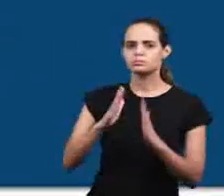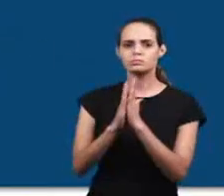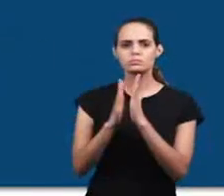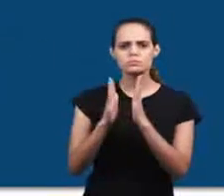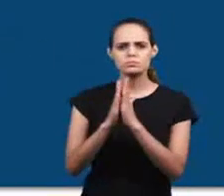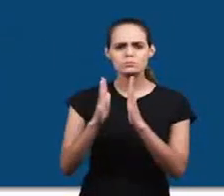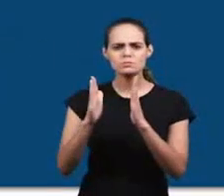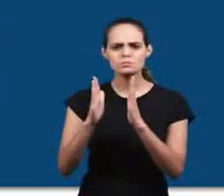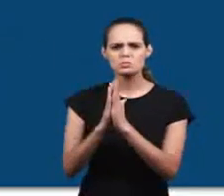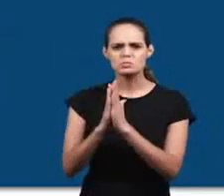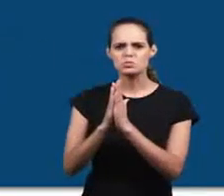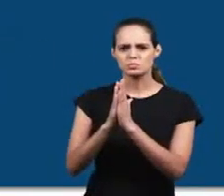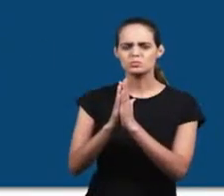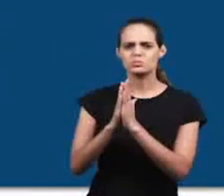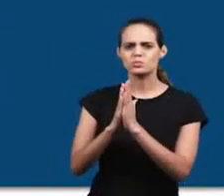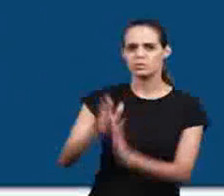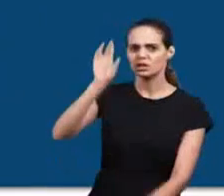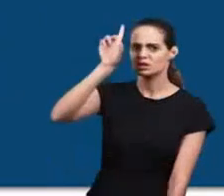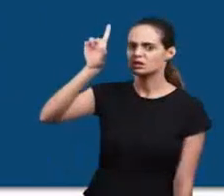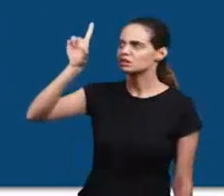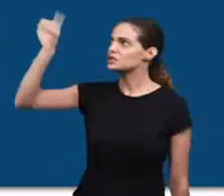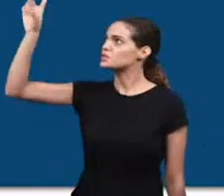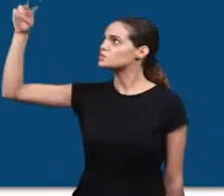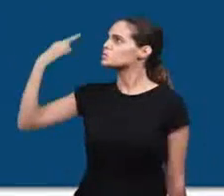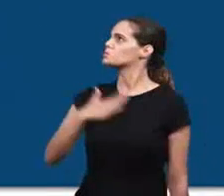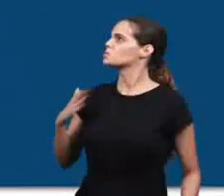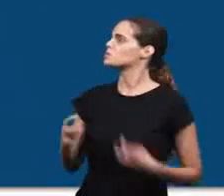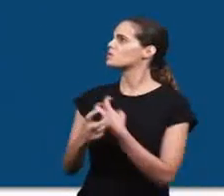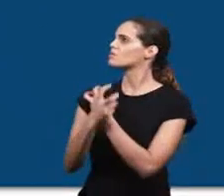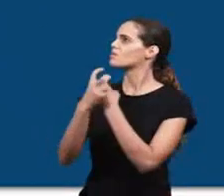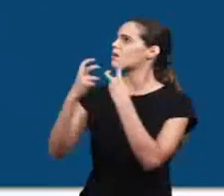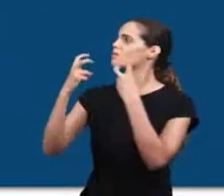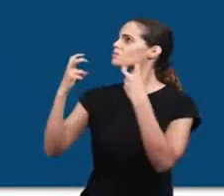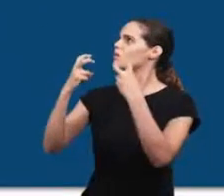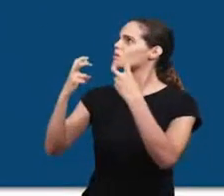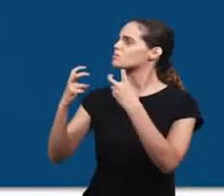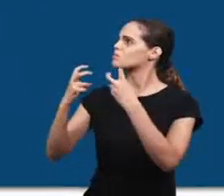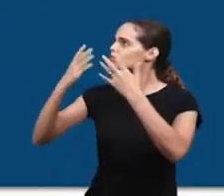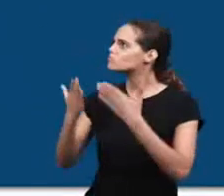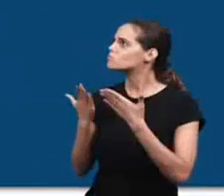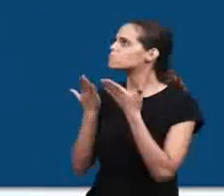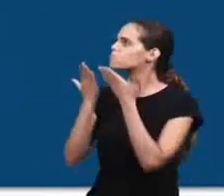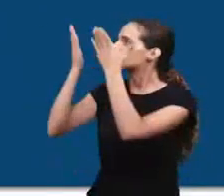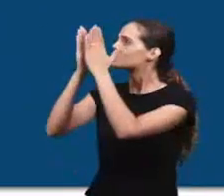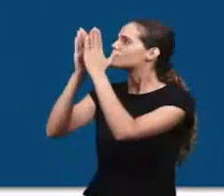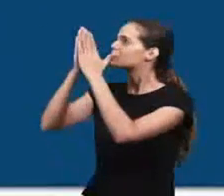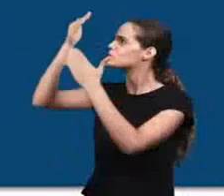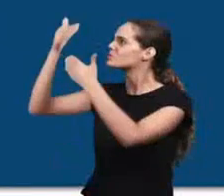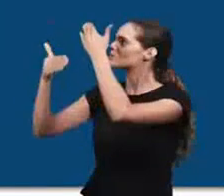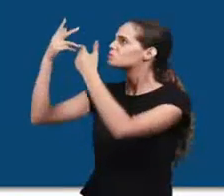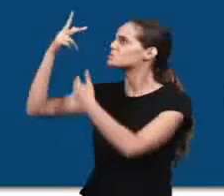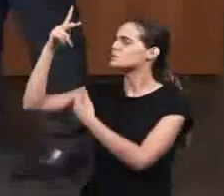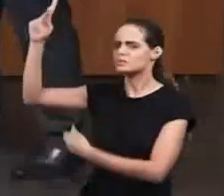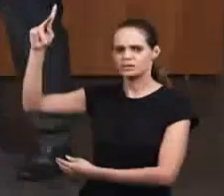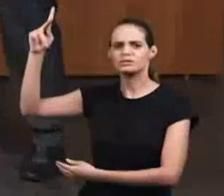Als mir Angst war, rief ich den Herrn an und schrie zu meinem Gott.